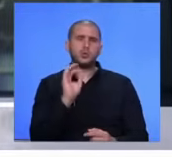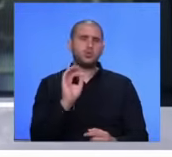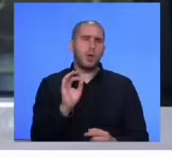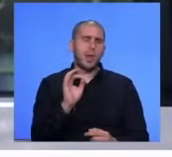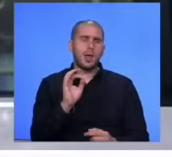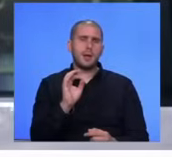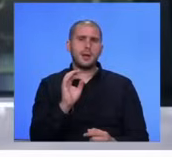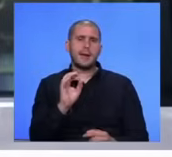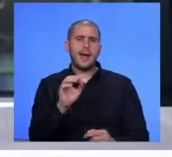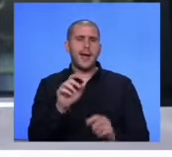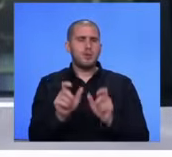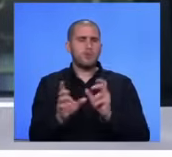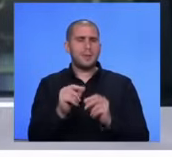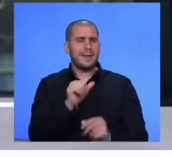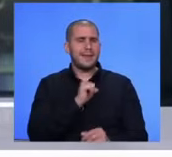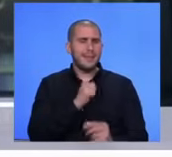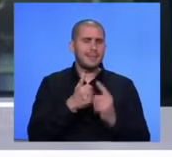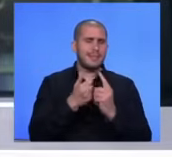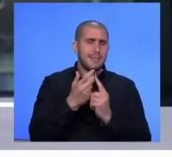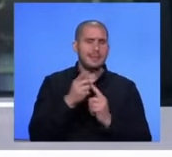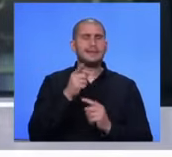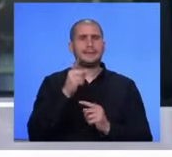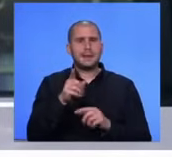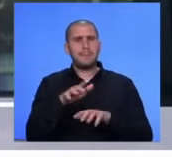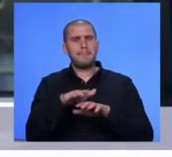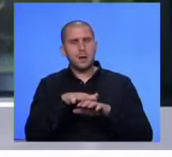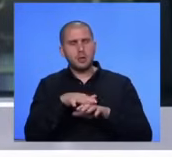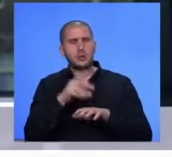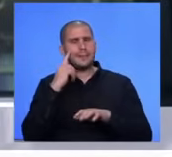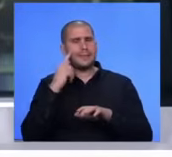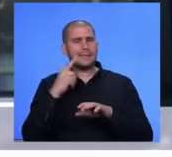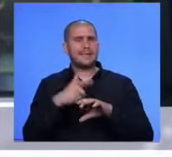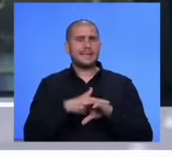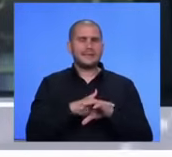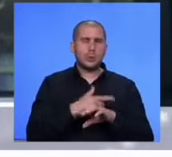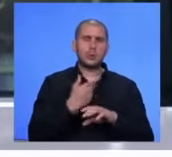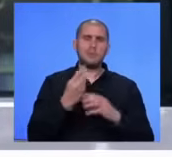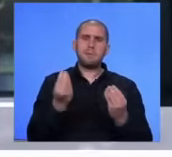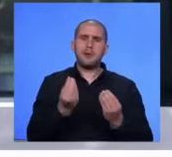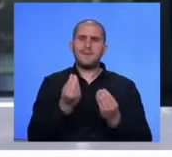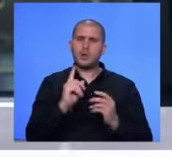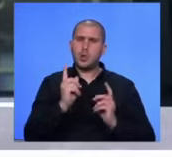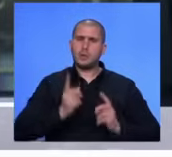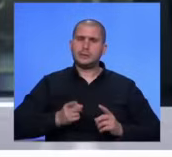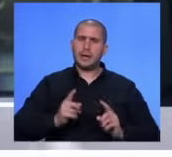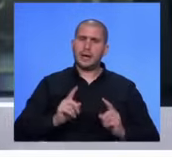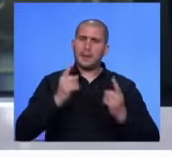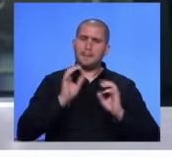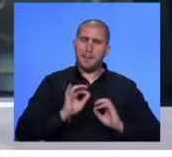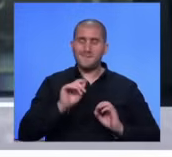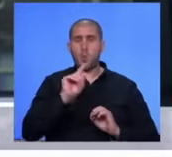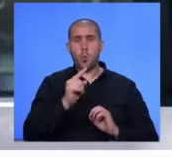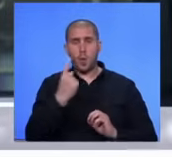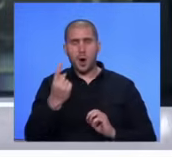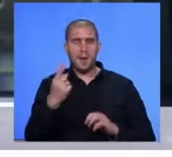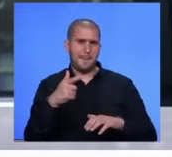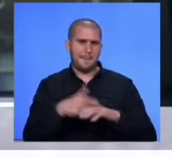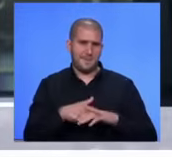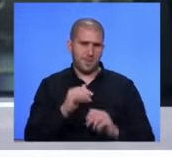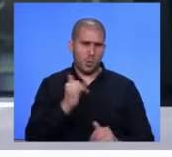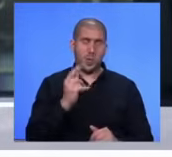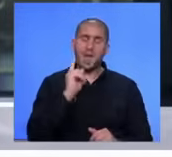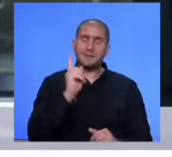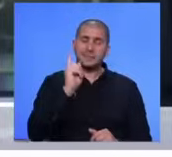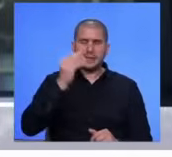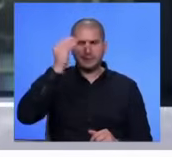בעלי עניין כאלה או אחרים, זה נדמה התעסקות בדבר שלא צריך להתעסק בו ואולי הוא מפריע. אבל